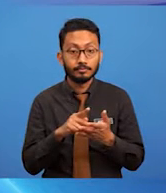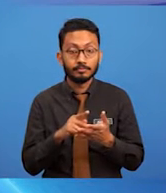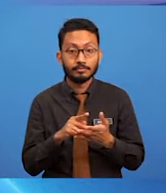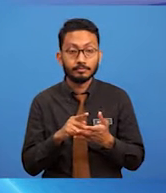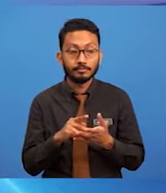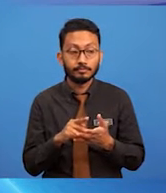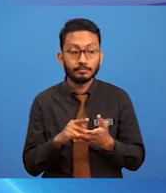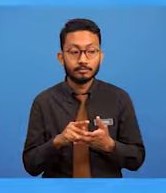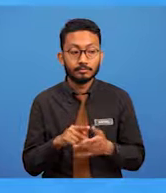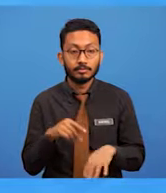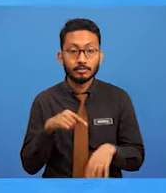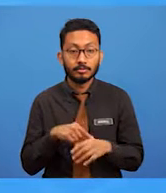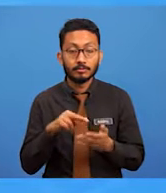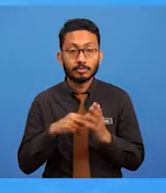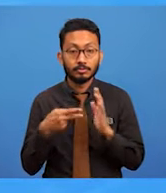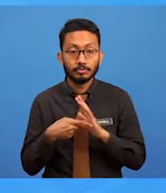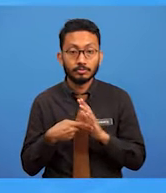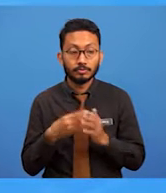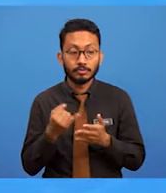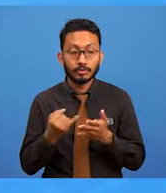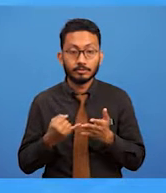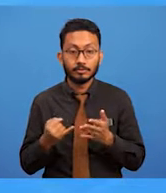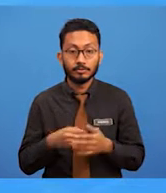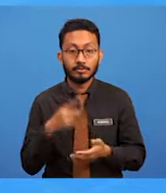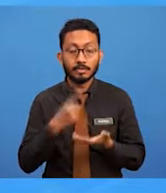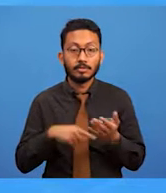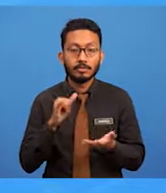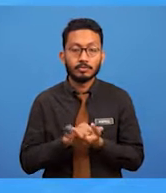lukisan. Apa itu konsep lukisan?